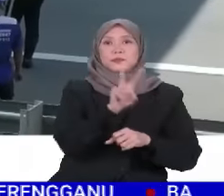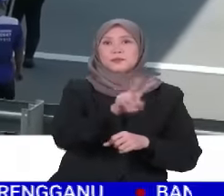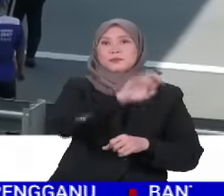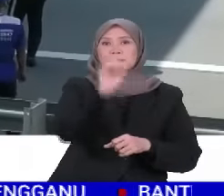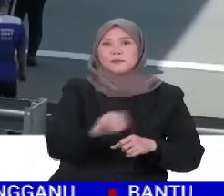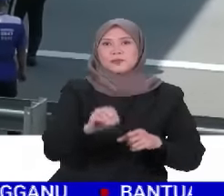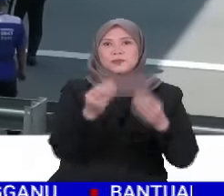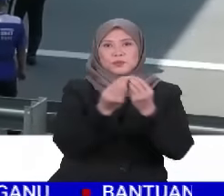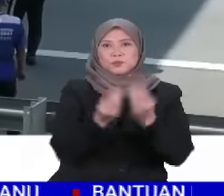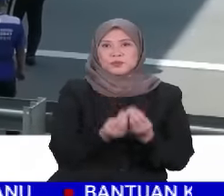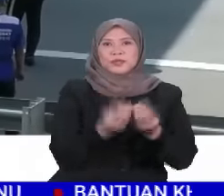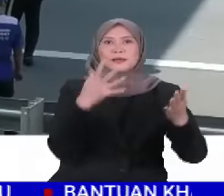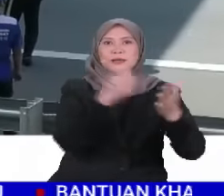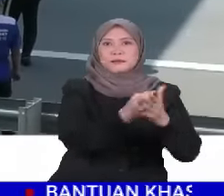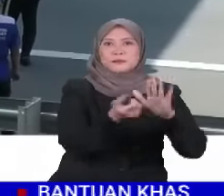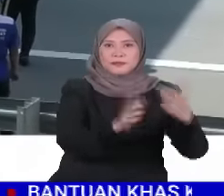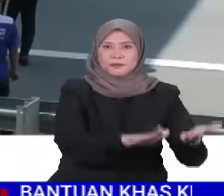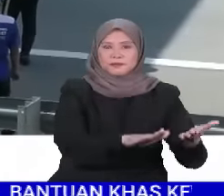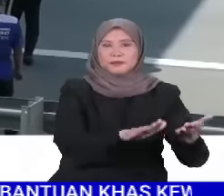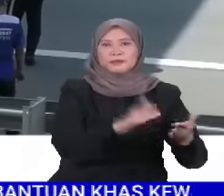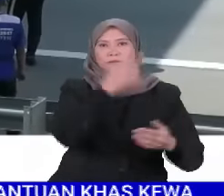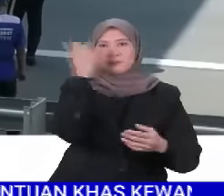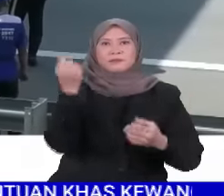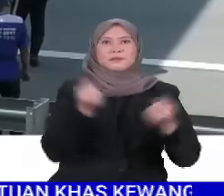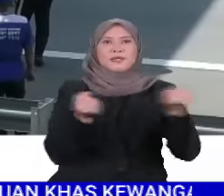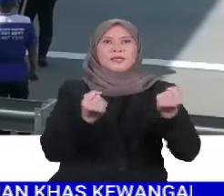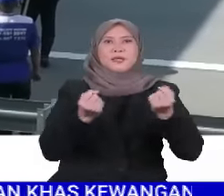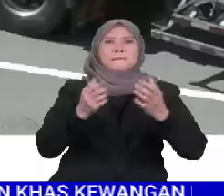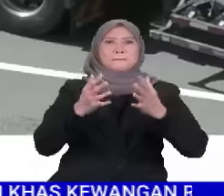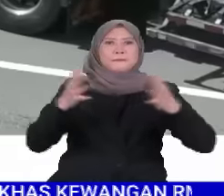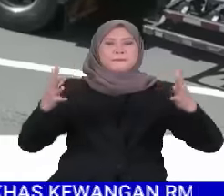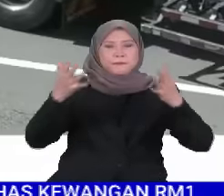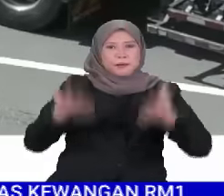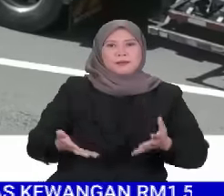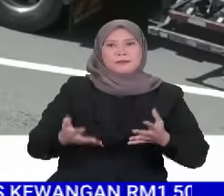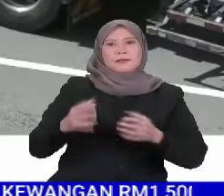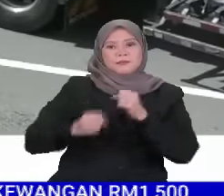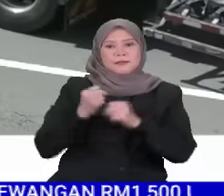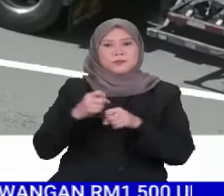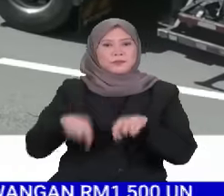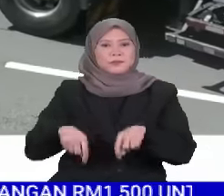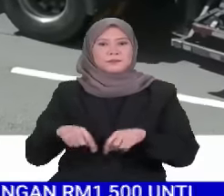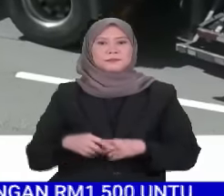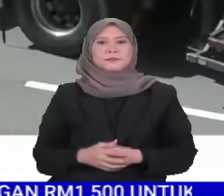jumlah kemalangan maut yang disebabkan oleh kendaraan berat tahun ini